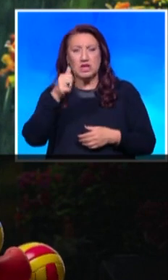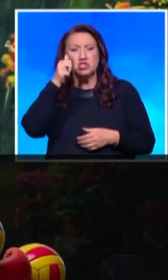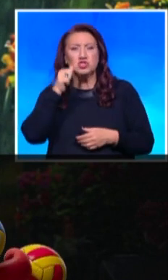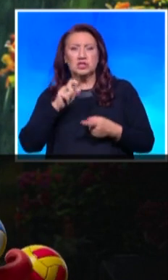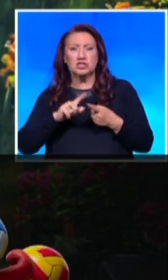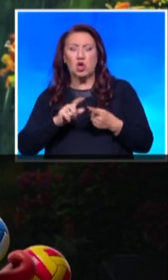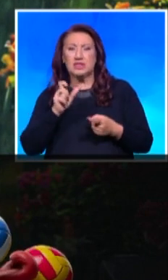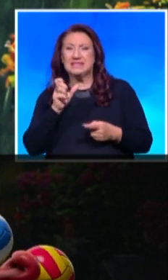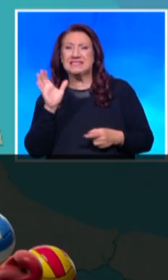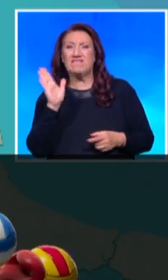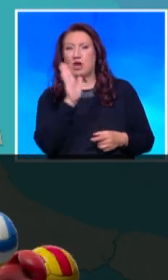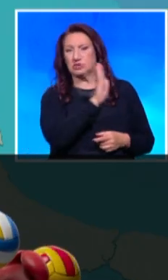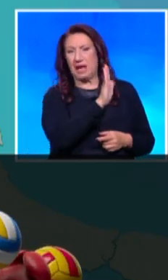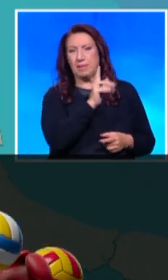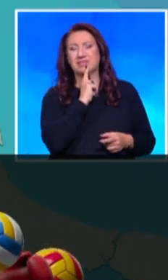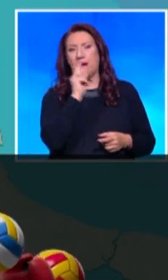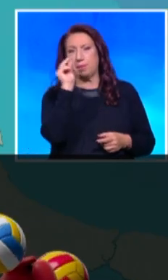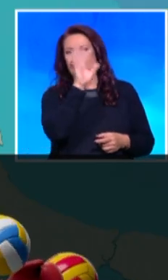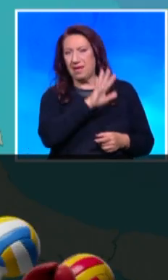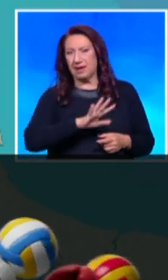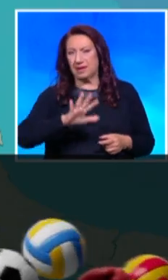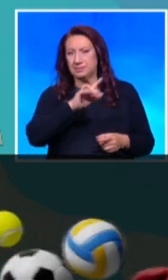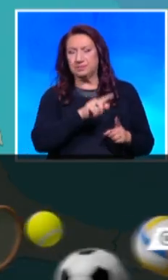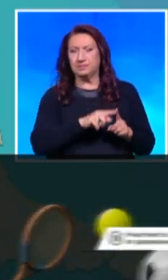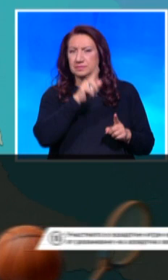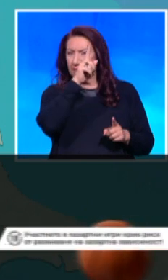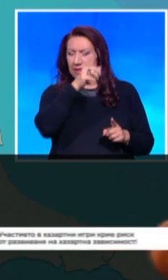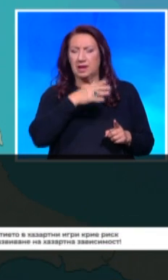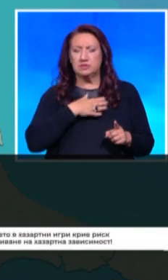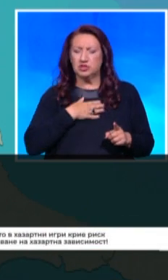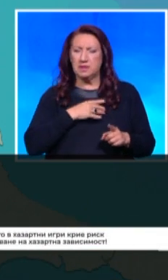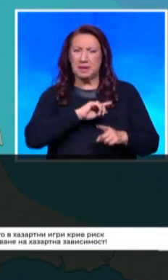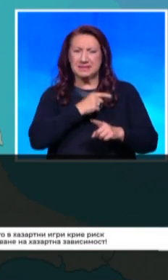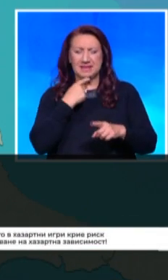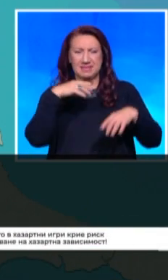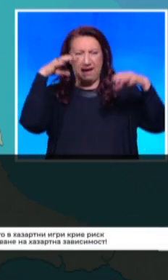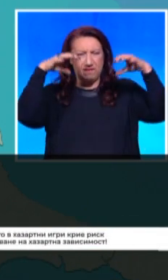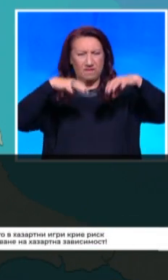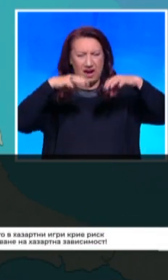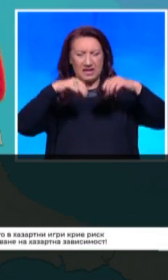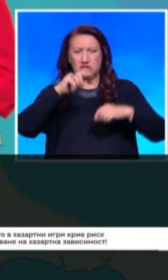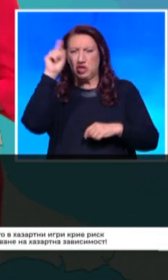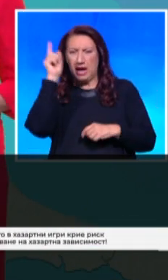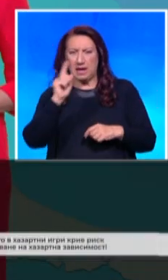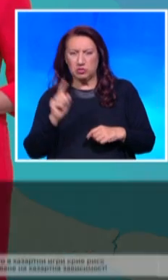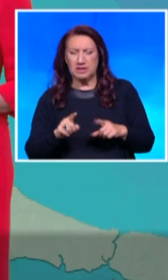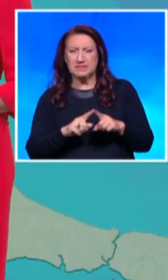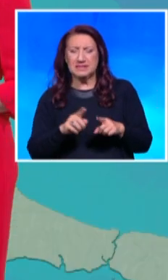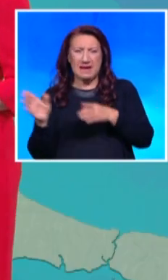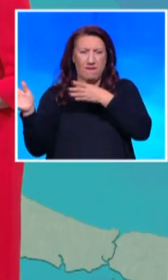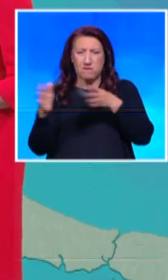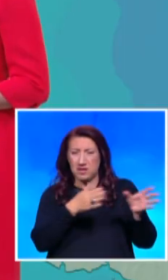на страната, в планинските райони там, за локални интензивни валежи и гръмотевици с временно усилване на